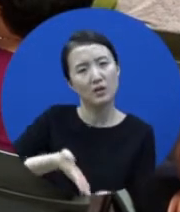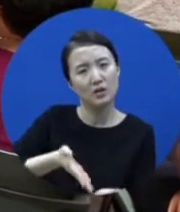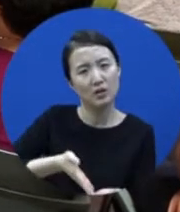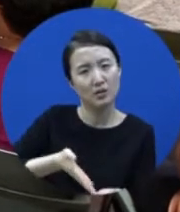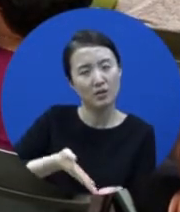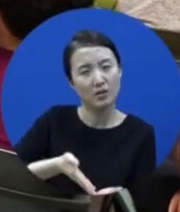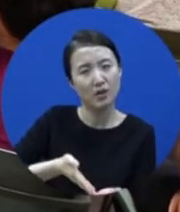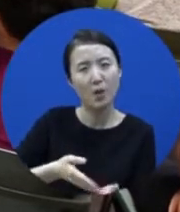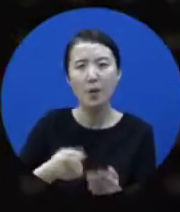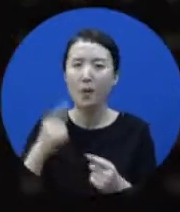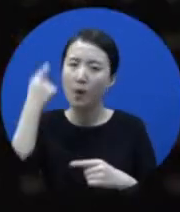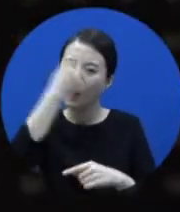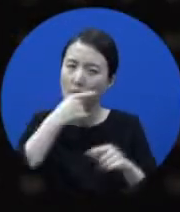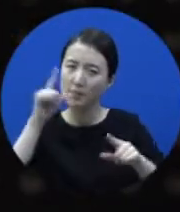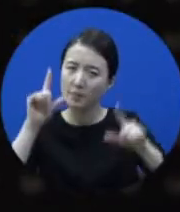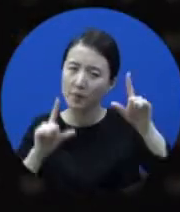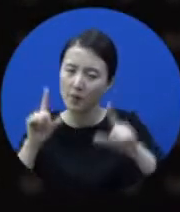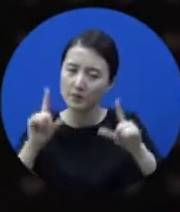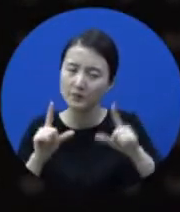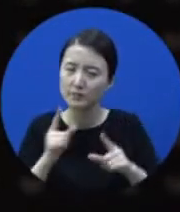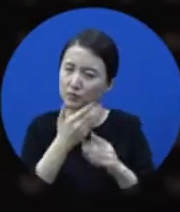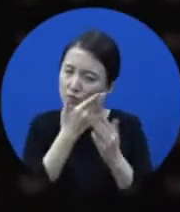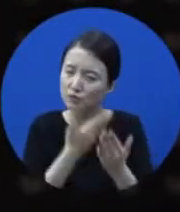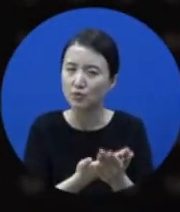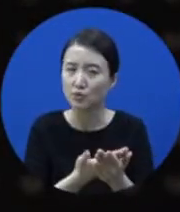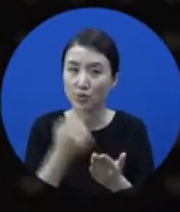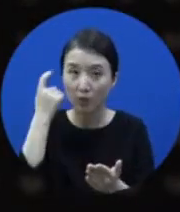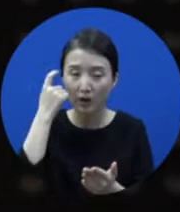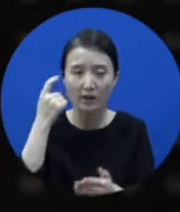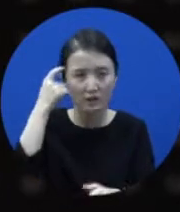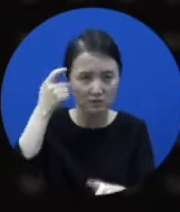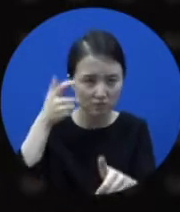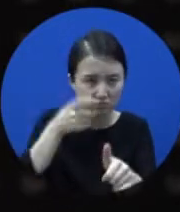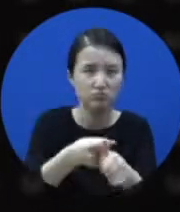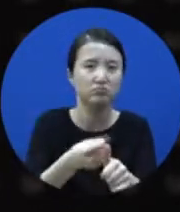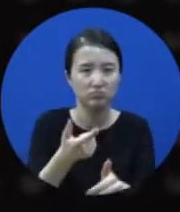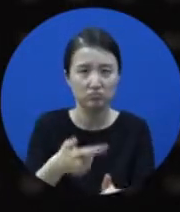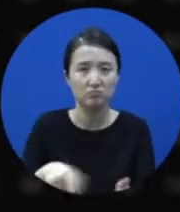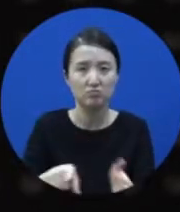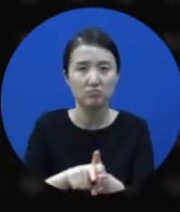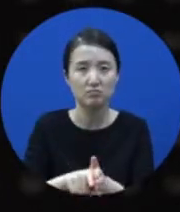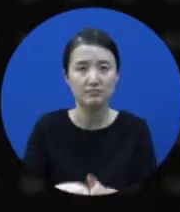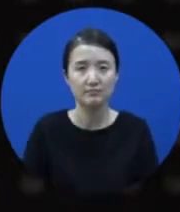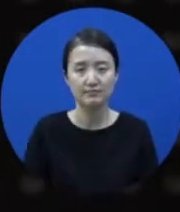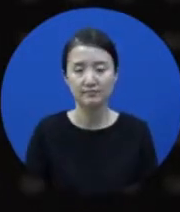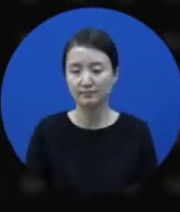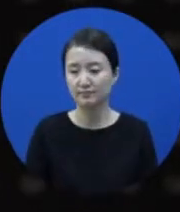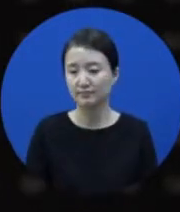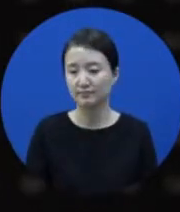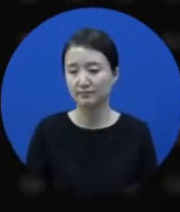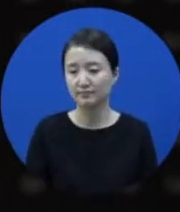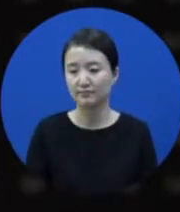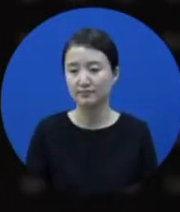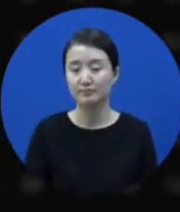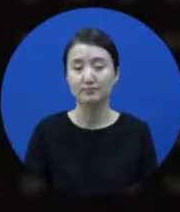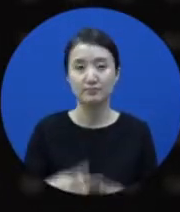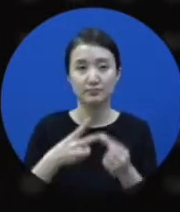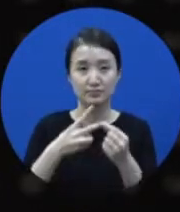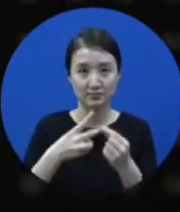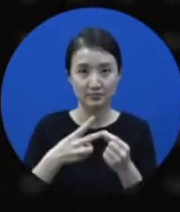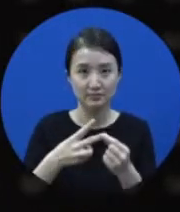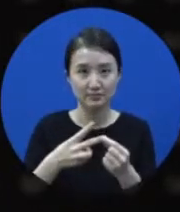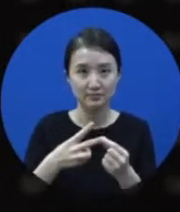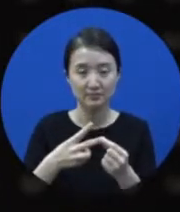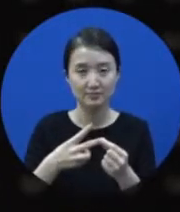남을까를 생각을 하세요. 기억에 남게 얘기하십시오. 자, 그리고 두 번째는요. 들리게 말씀하셔야